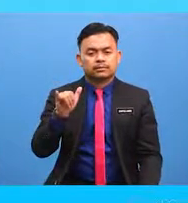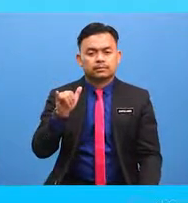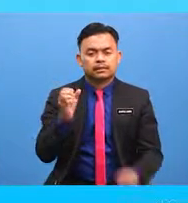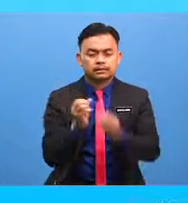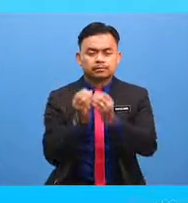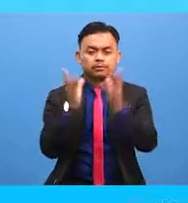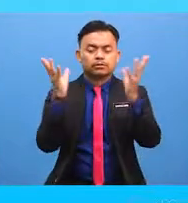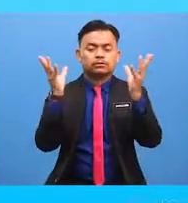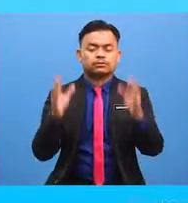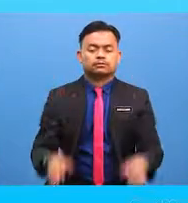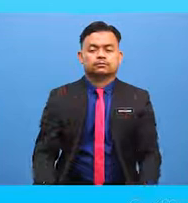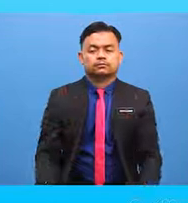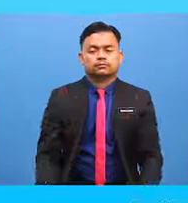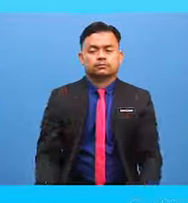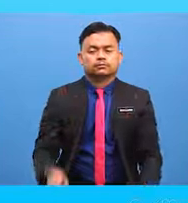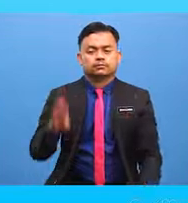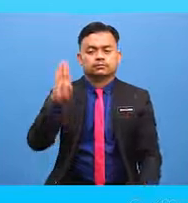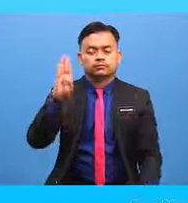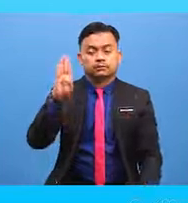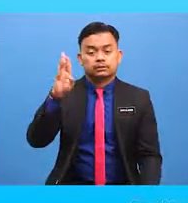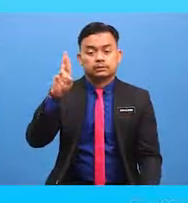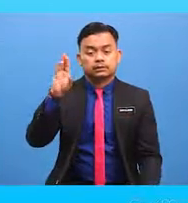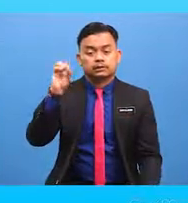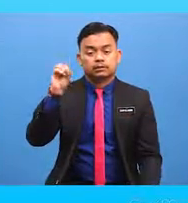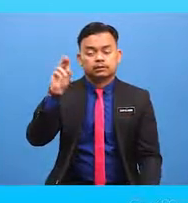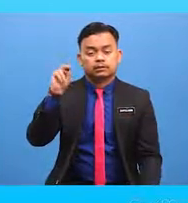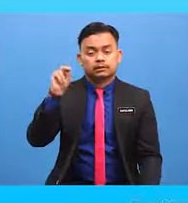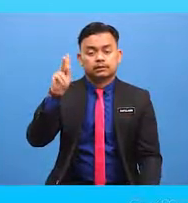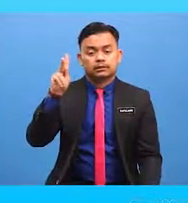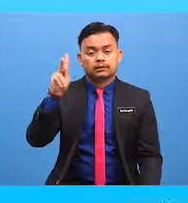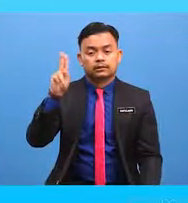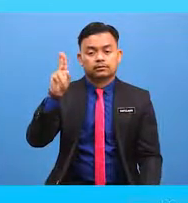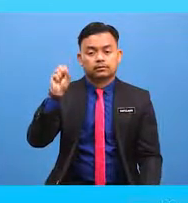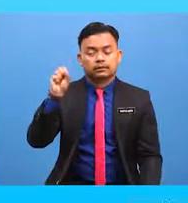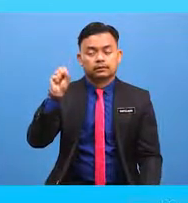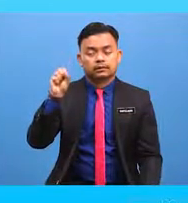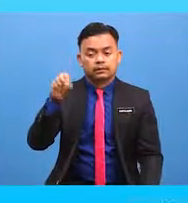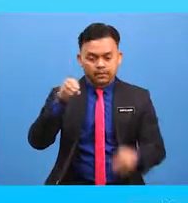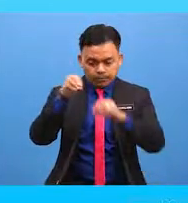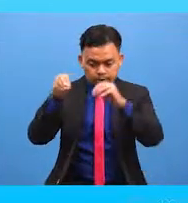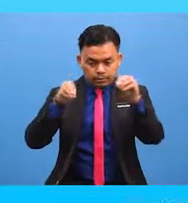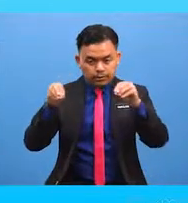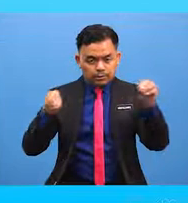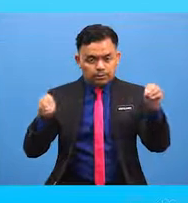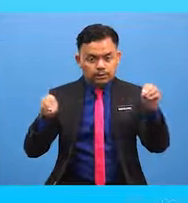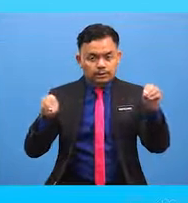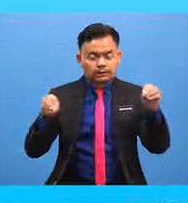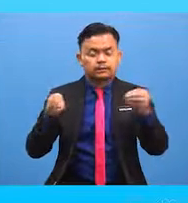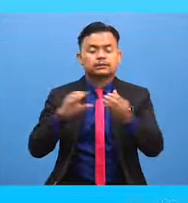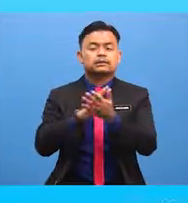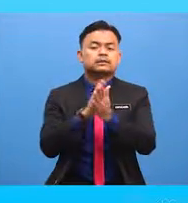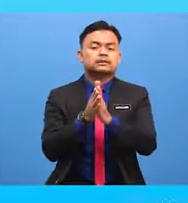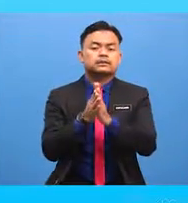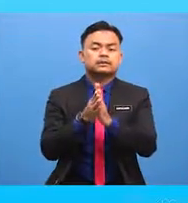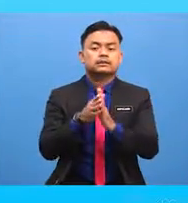Bronkus pula bercabang dan bercabang lagi membentuk bronkiol yang simboliknya seperti